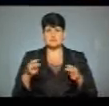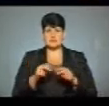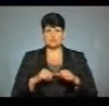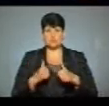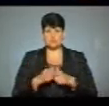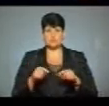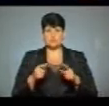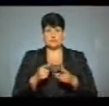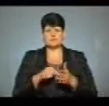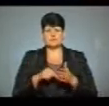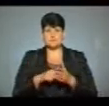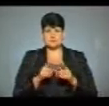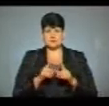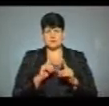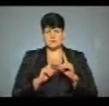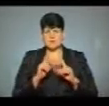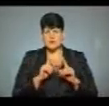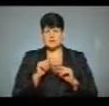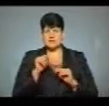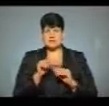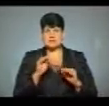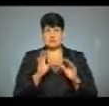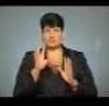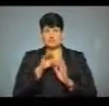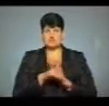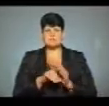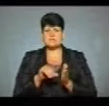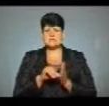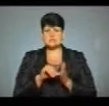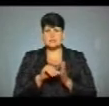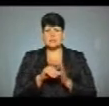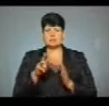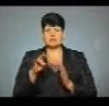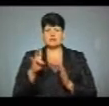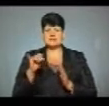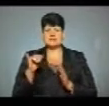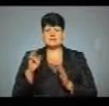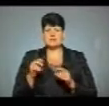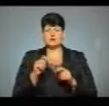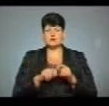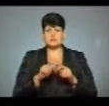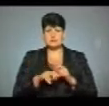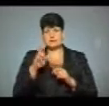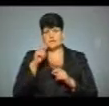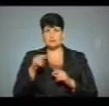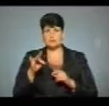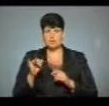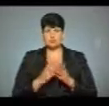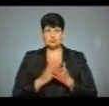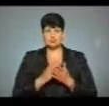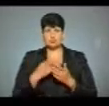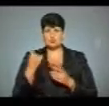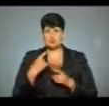створили при Тернопільській міській раді. До її складу увійшли представники муніципальної інспекції, Держпродспоживслужби,